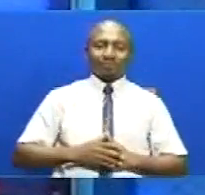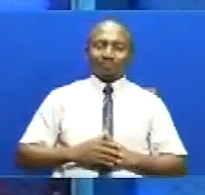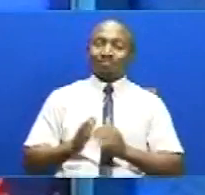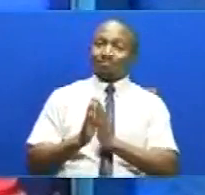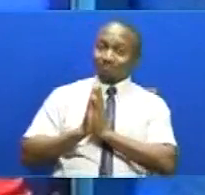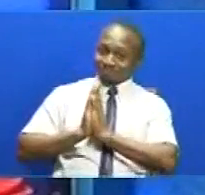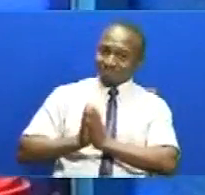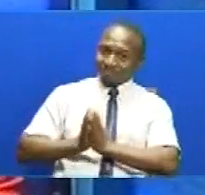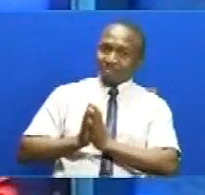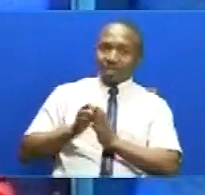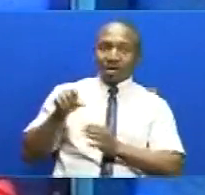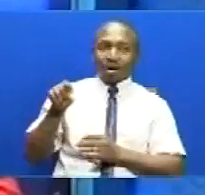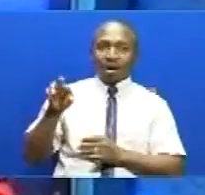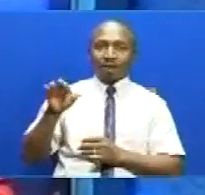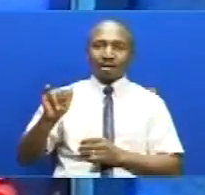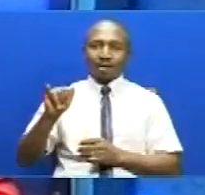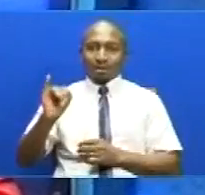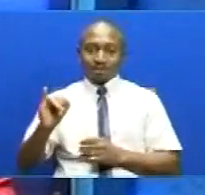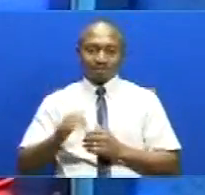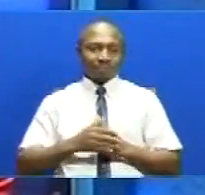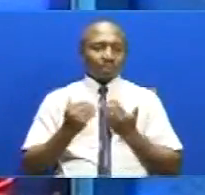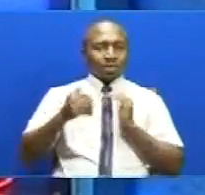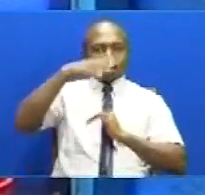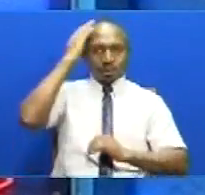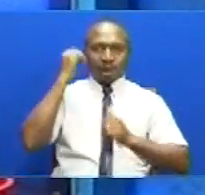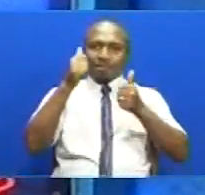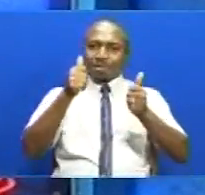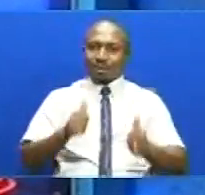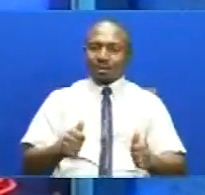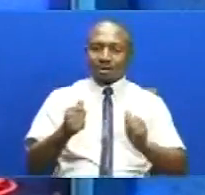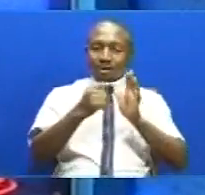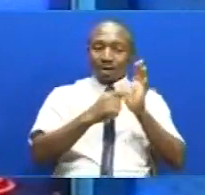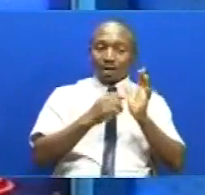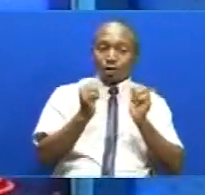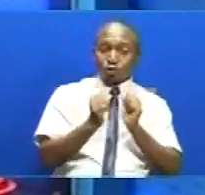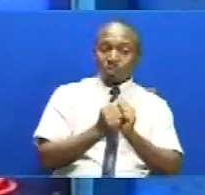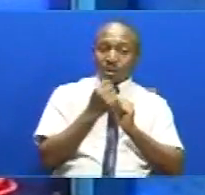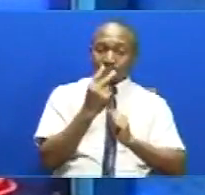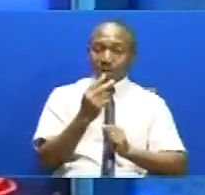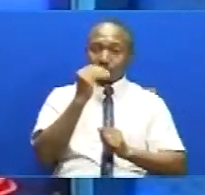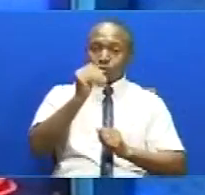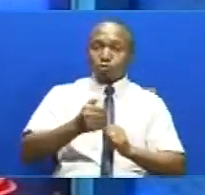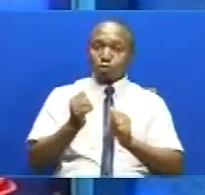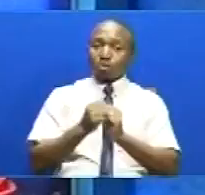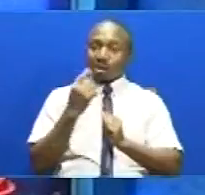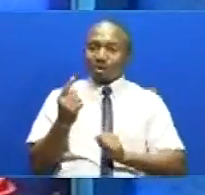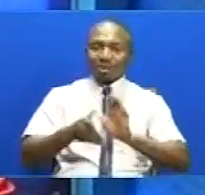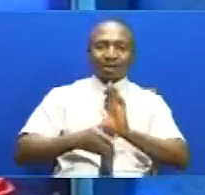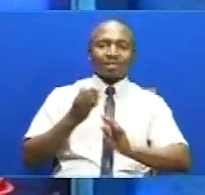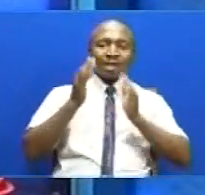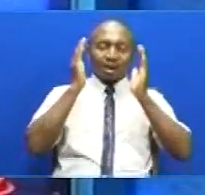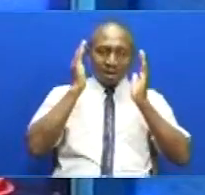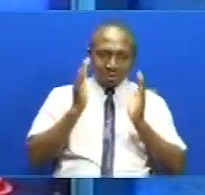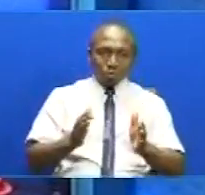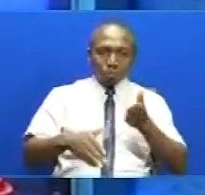Asante Ngara Yai Kimosa. Serikali imetangaza kwamba Novemba 12 mwaka huu itaanza rasmi ujenzi wa barabara za